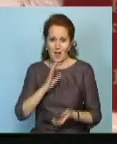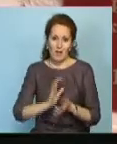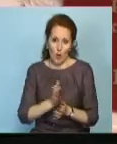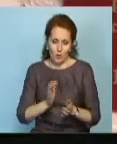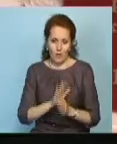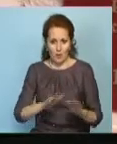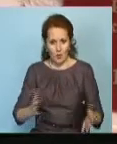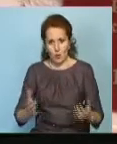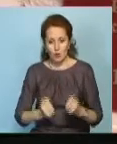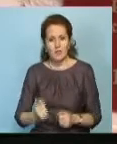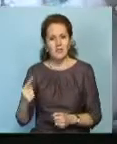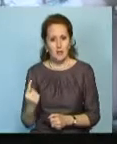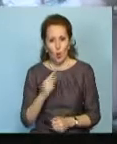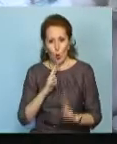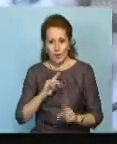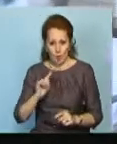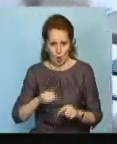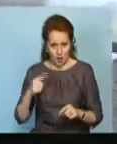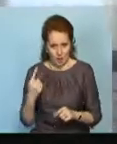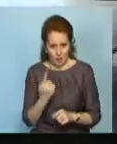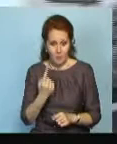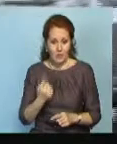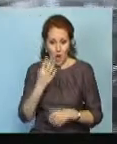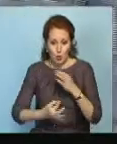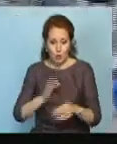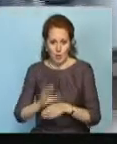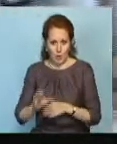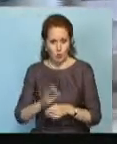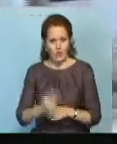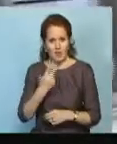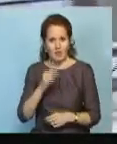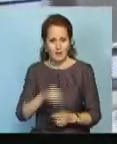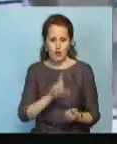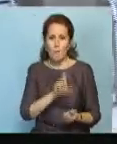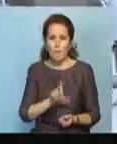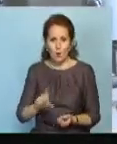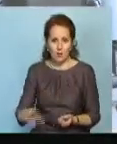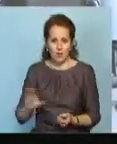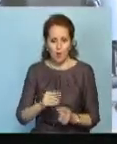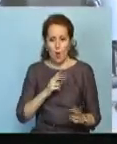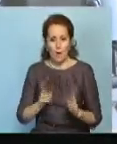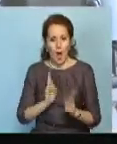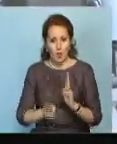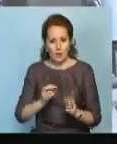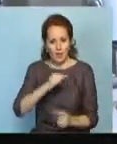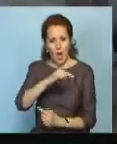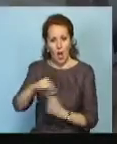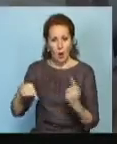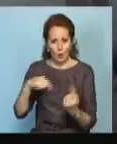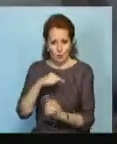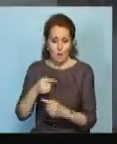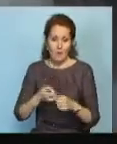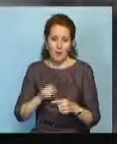получают с первой кухни. За сутки здесь выпускают почти 2000 порций. Готовится все на карусели. Так называют в первой молочке этот